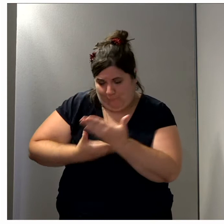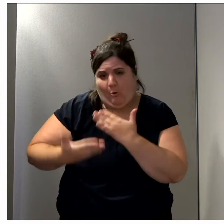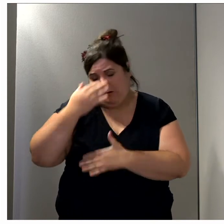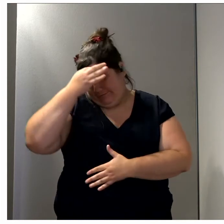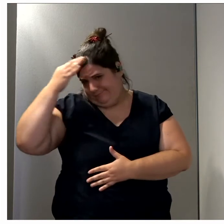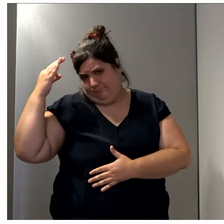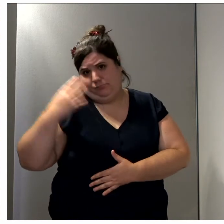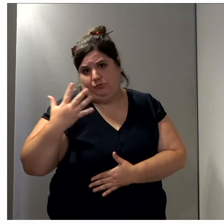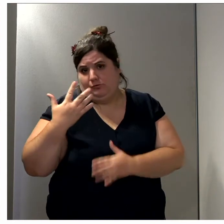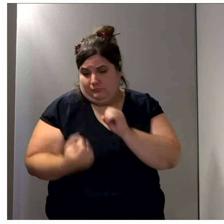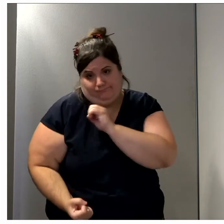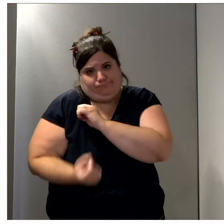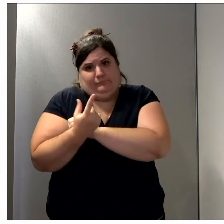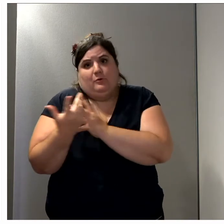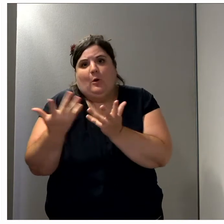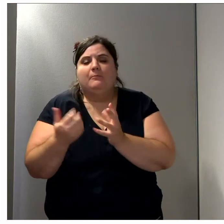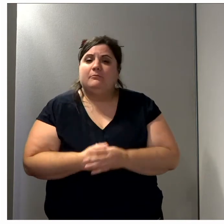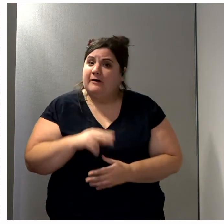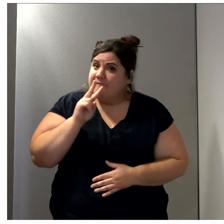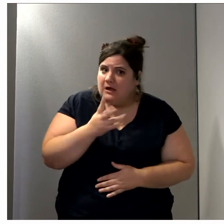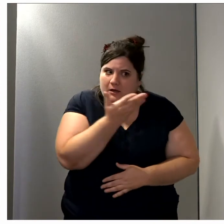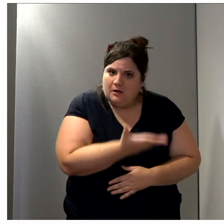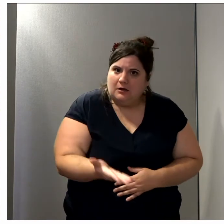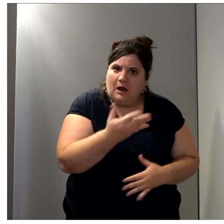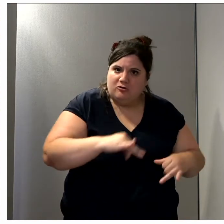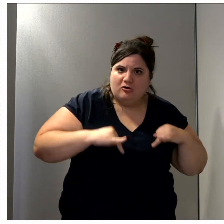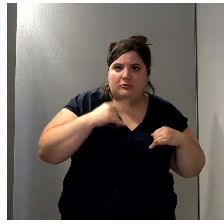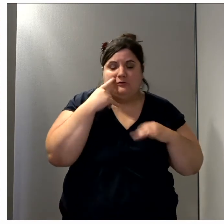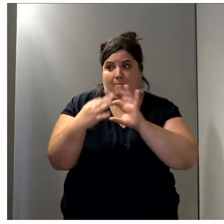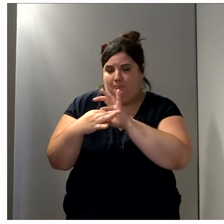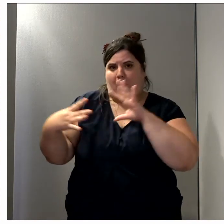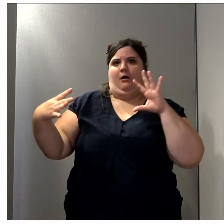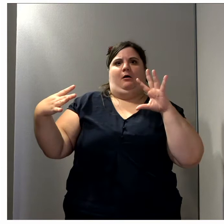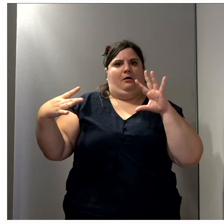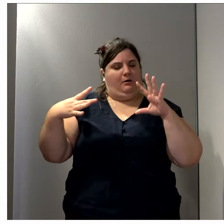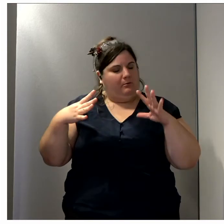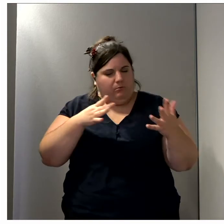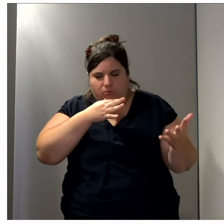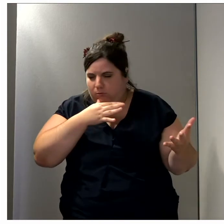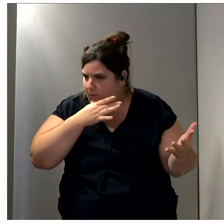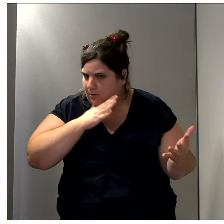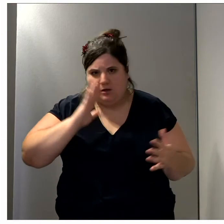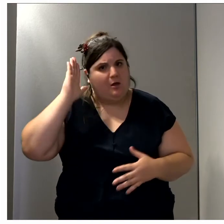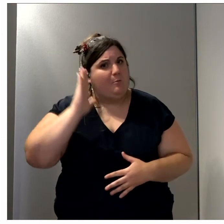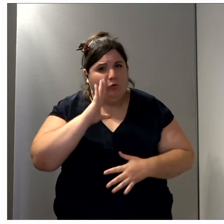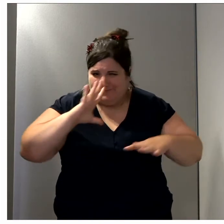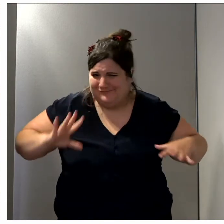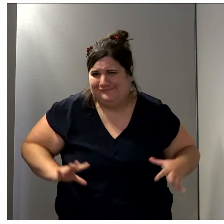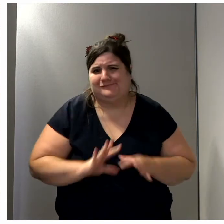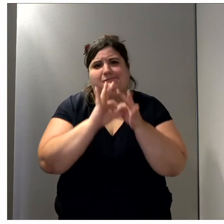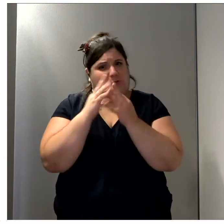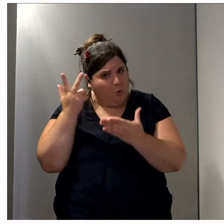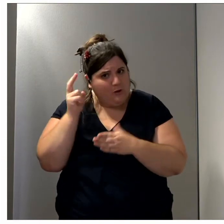était absolument essentiel pour ces jeunes de conserver des temps de rencontre. Donc, on a converti